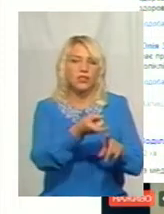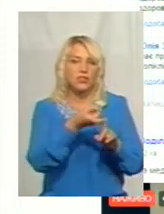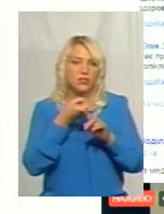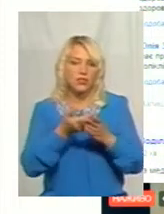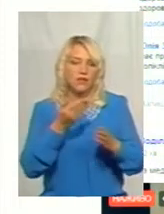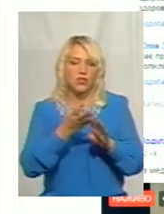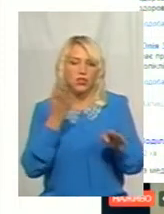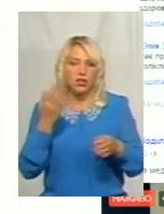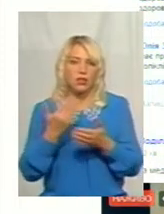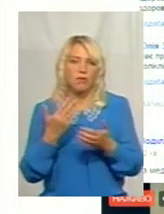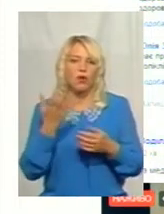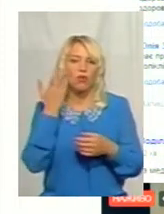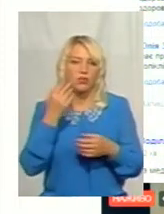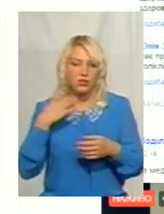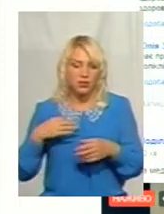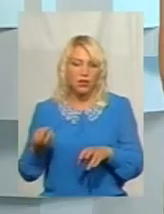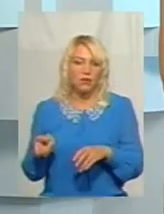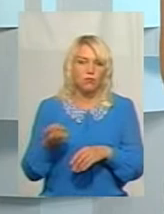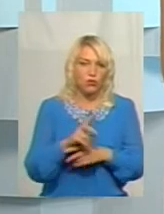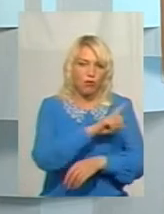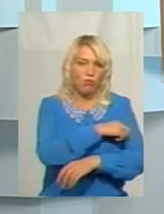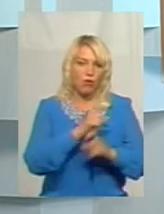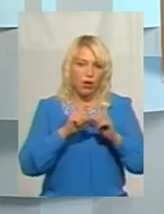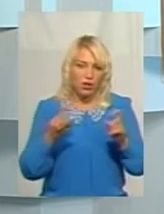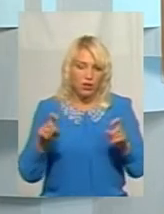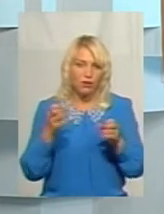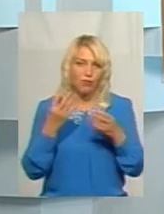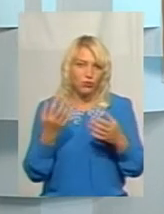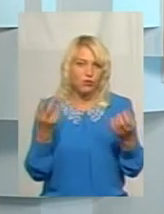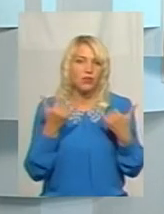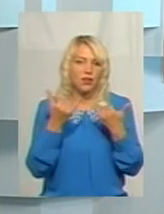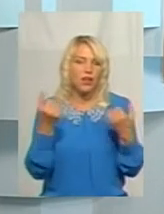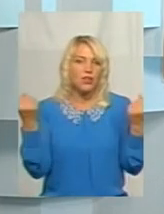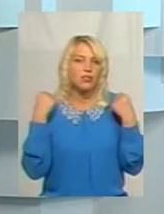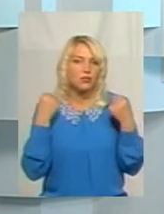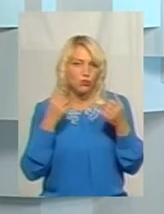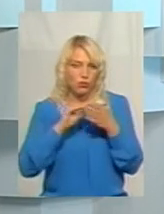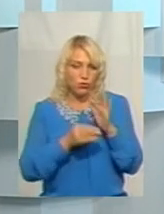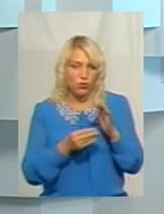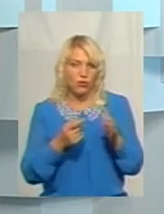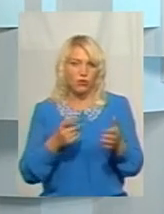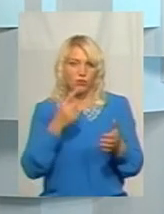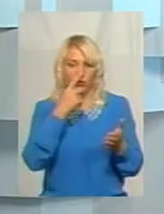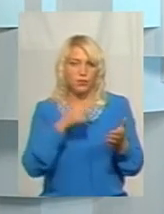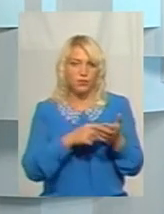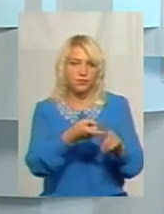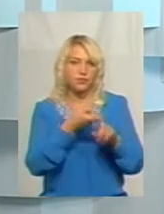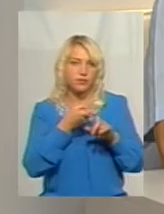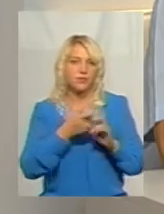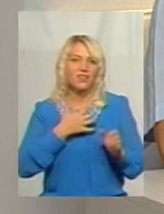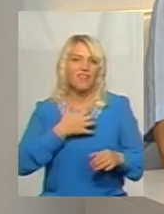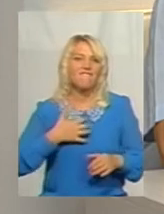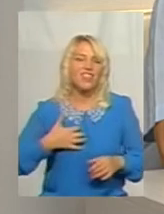спортивної секції, підхопив у поліклініці вітрянку. Який ви бачите вихід із даної ситуації? Як плануєте вирішувати це питання? А вихід – це